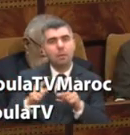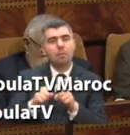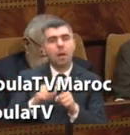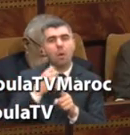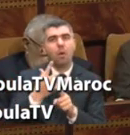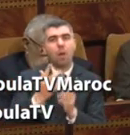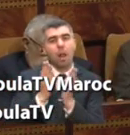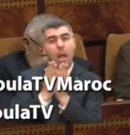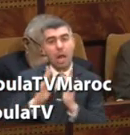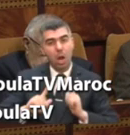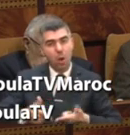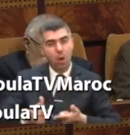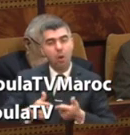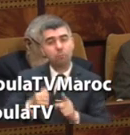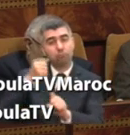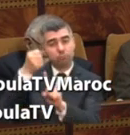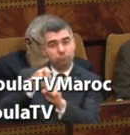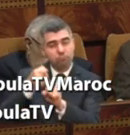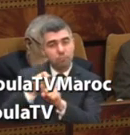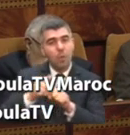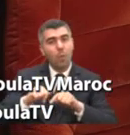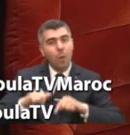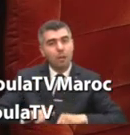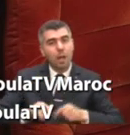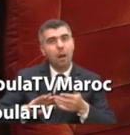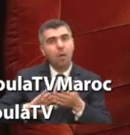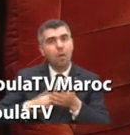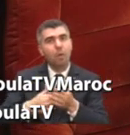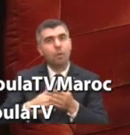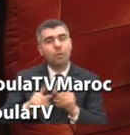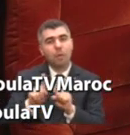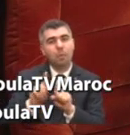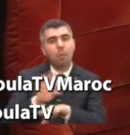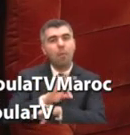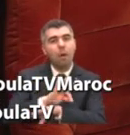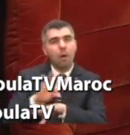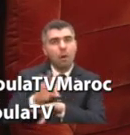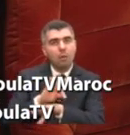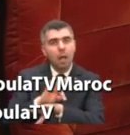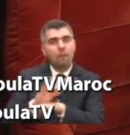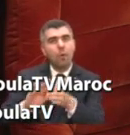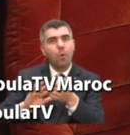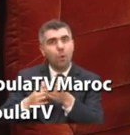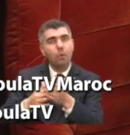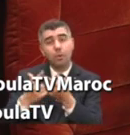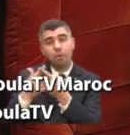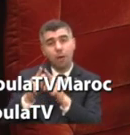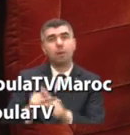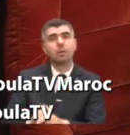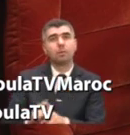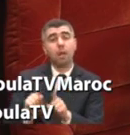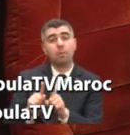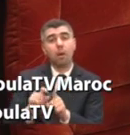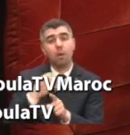واحد المجهودات الجبارة اللي كتقوم بها الوزارة باش توفر الموارد البشرية اللازمة، ومن بينها طبعا